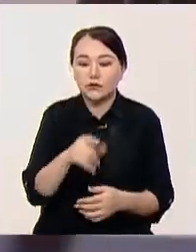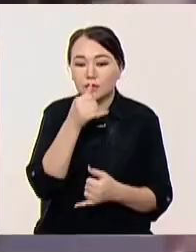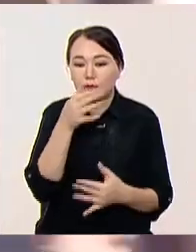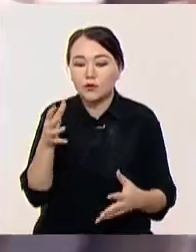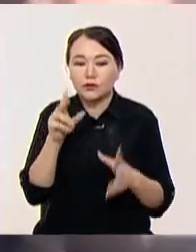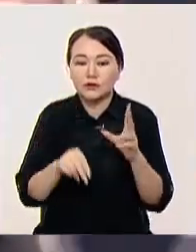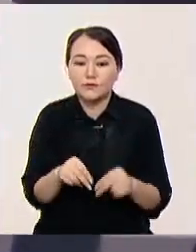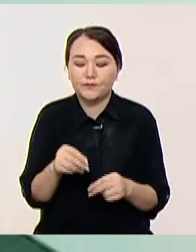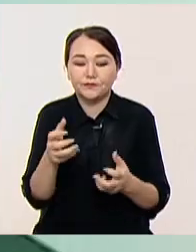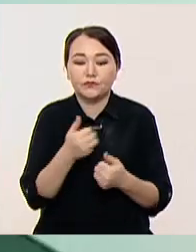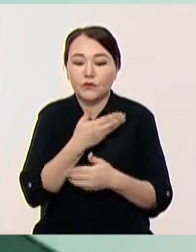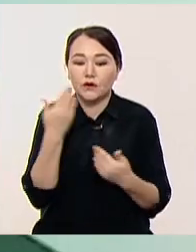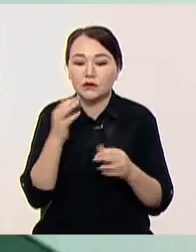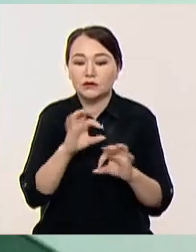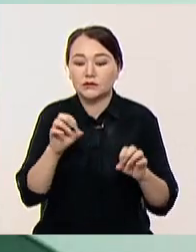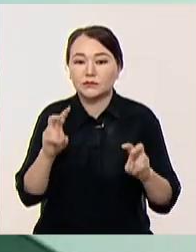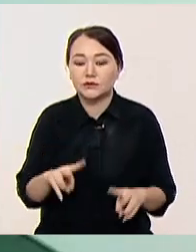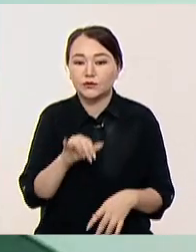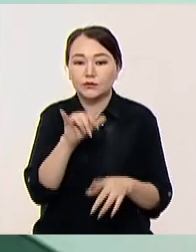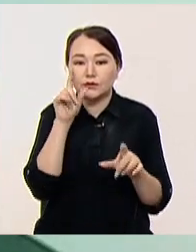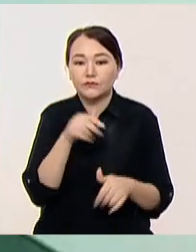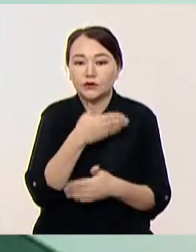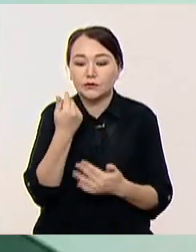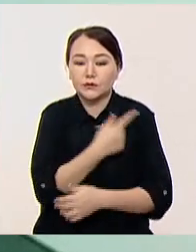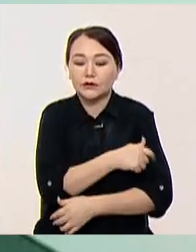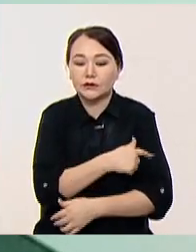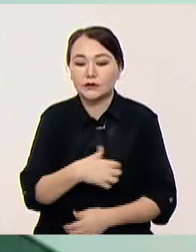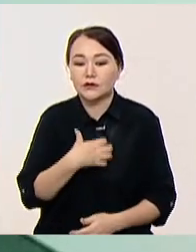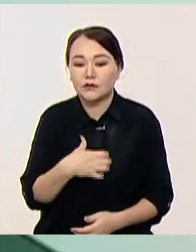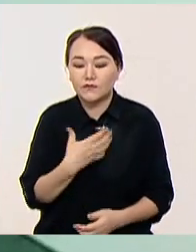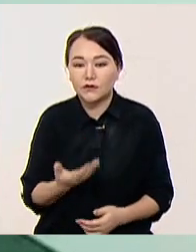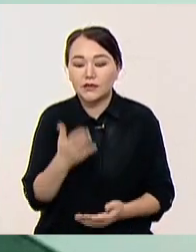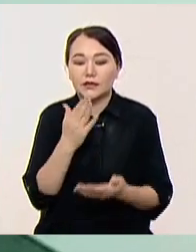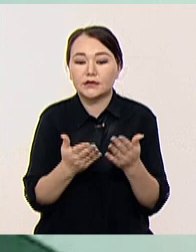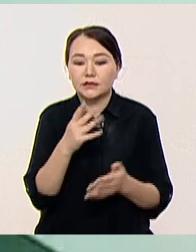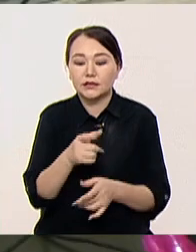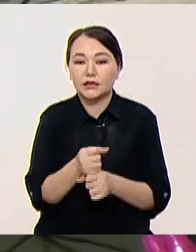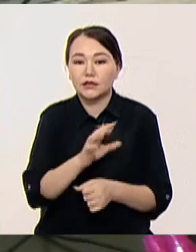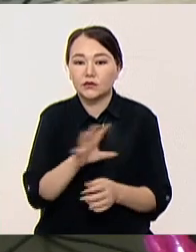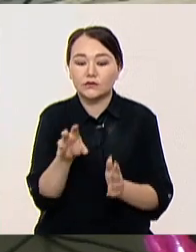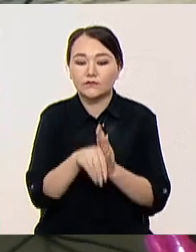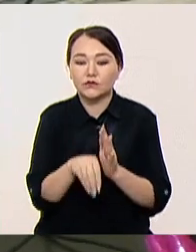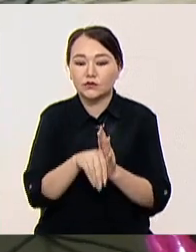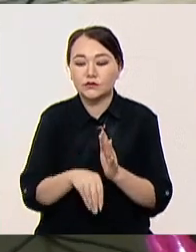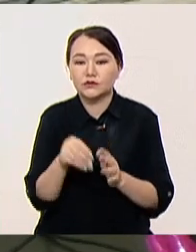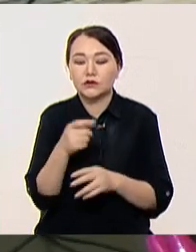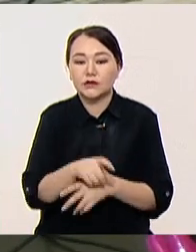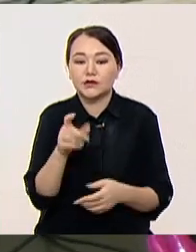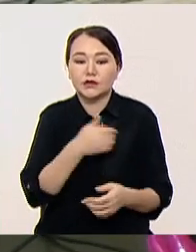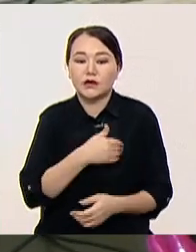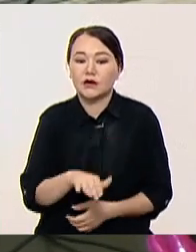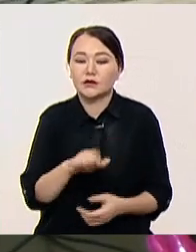могут, уверяют специалисты. Они не имеют права на медицинское страхование, если они не делают взнос, они не хотят